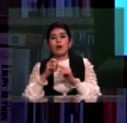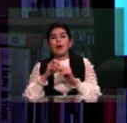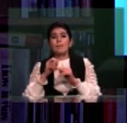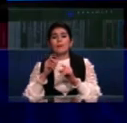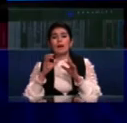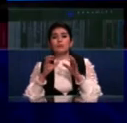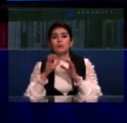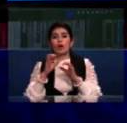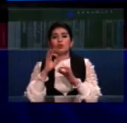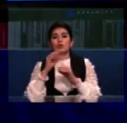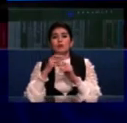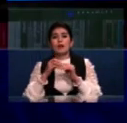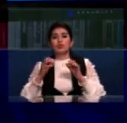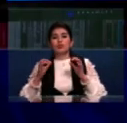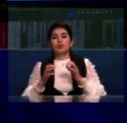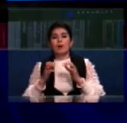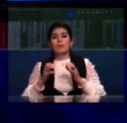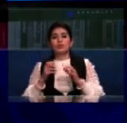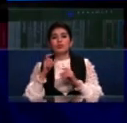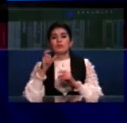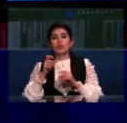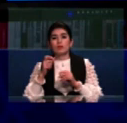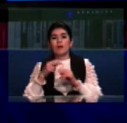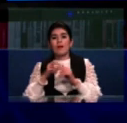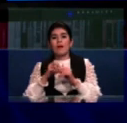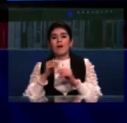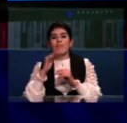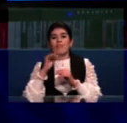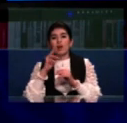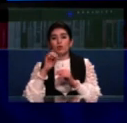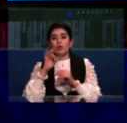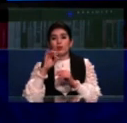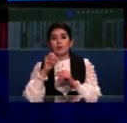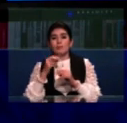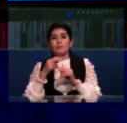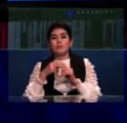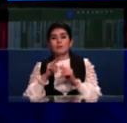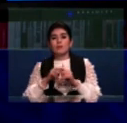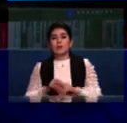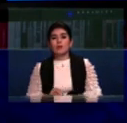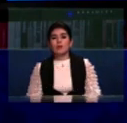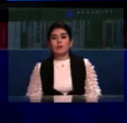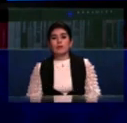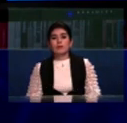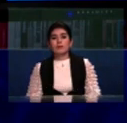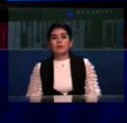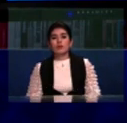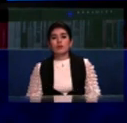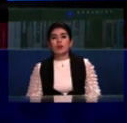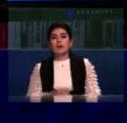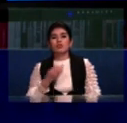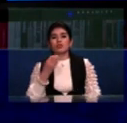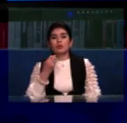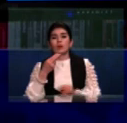аппаратного обеспечения, защиты или с помощью человеческого фактора. Еще одна